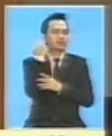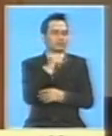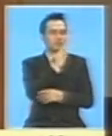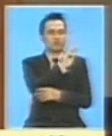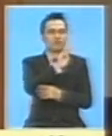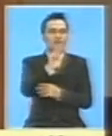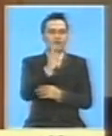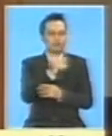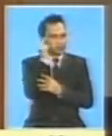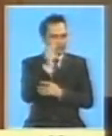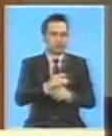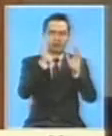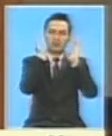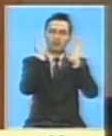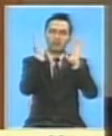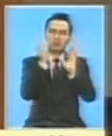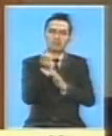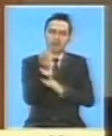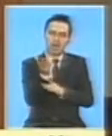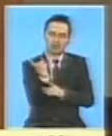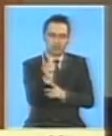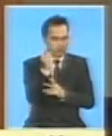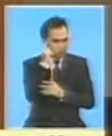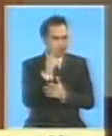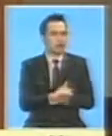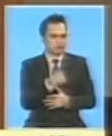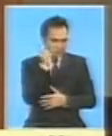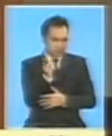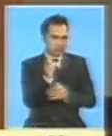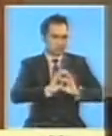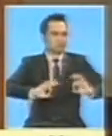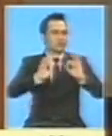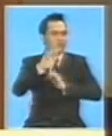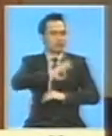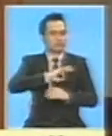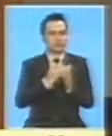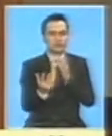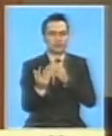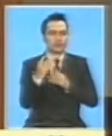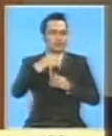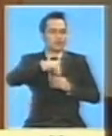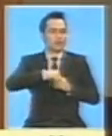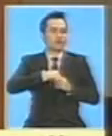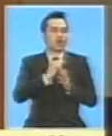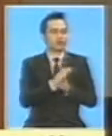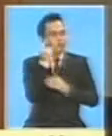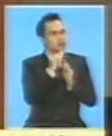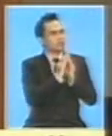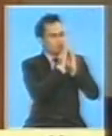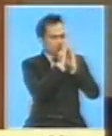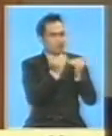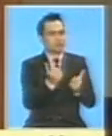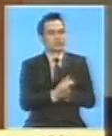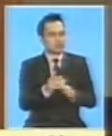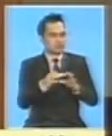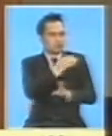ดียว่าประชาสัมพันธ์กันมากเกินไปหรือเปล่าอะไรหรือเปล่าผมว่ามันไม่ใช่มันเป็นเรื่องของการปลูกจิตสำนึกของคนเราให้เรานึกถึงบุญคุณนะครับ